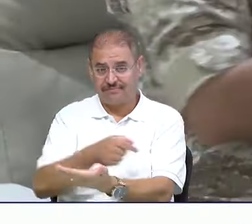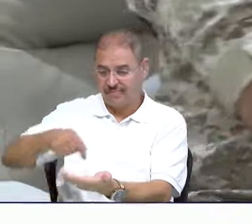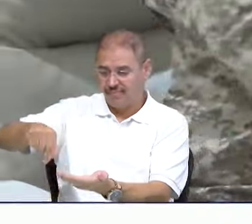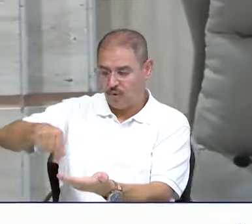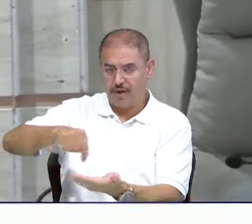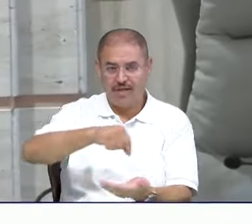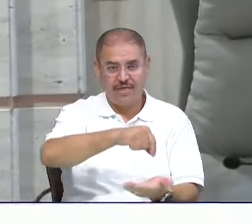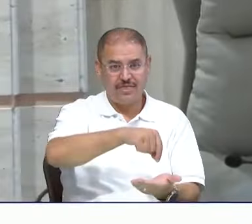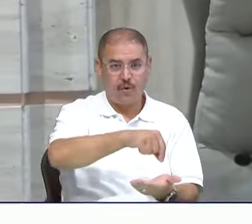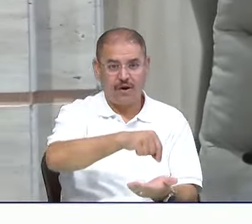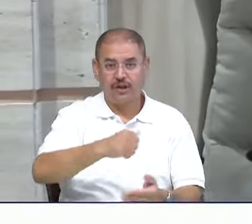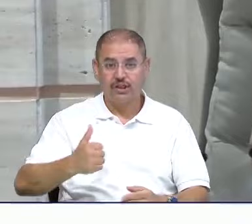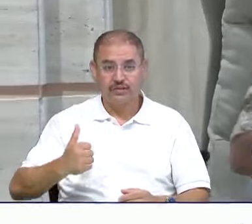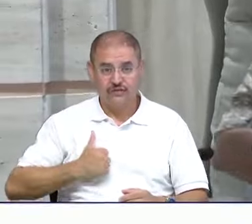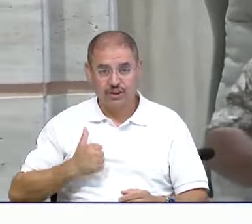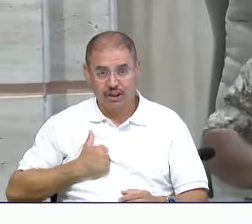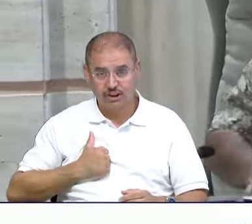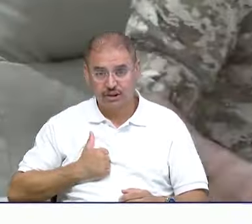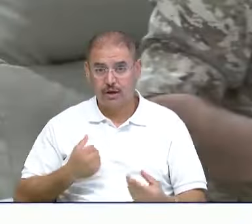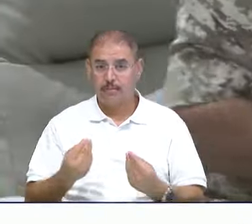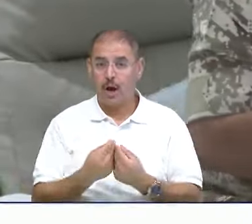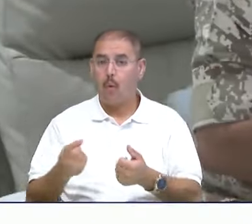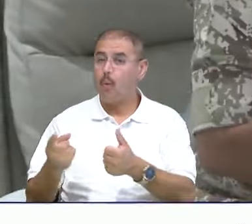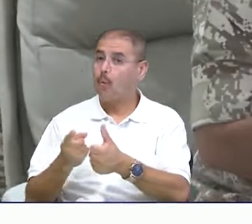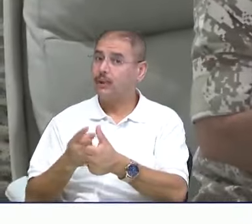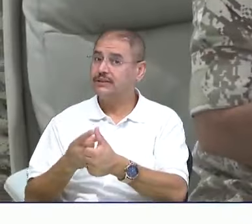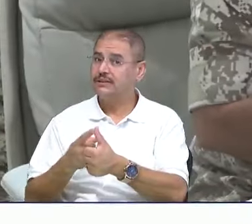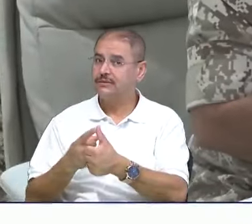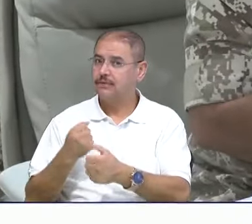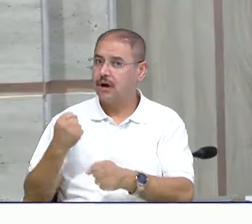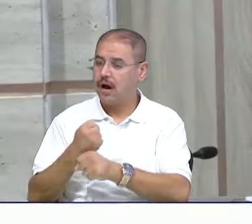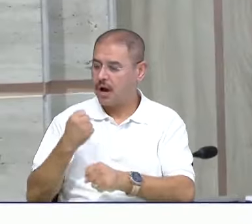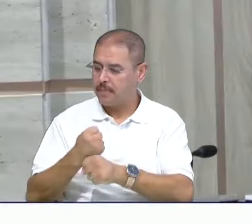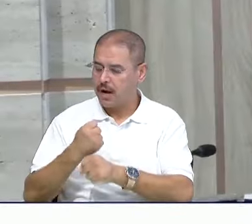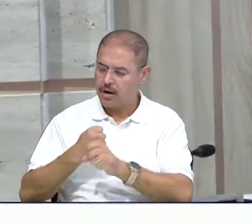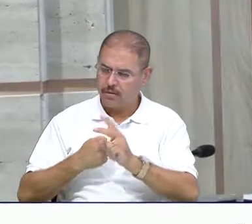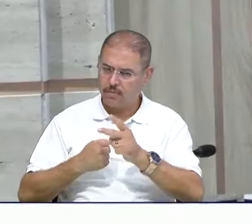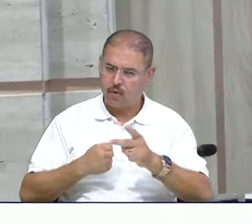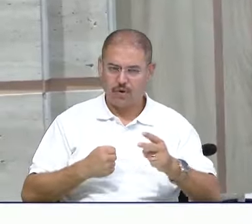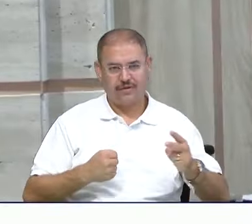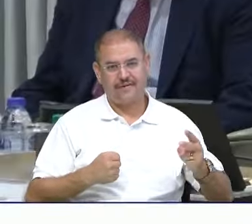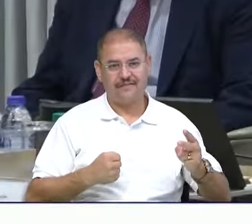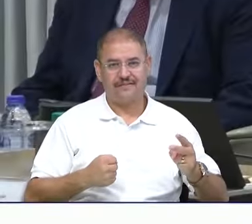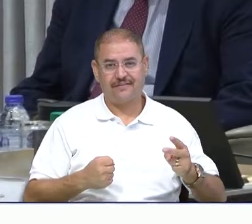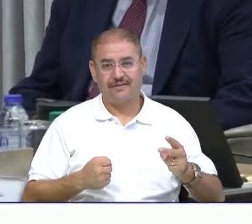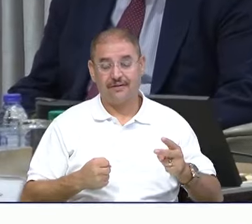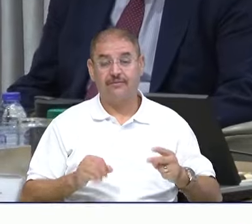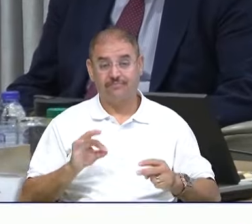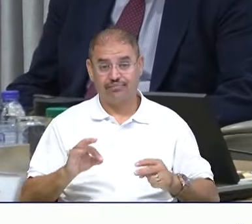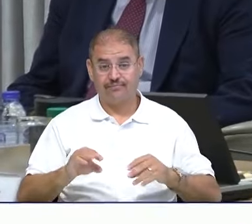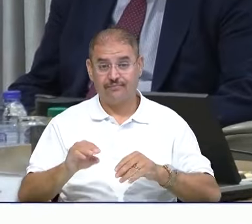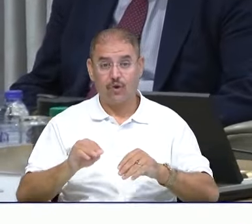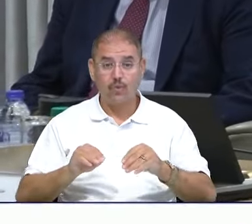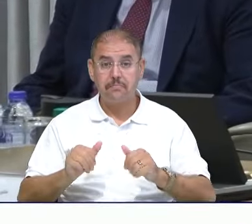الساميه بضروره تعزيز التعاون والتنسيق بين مؤسسات الوطن المختلفه مندوبا عن القوات